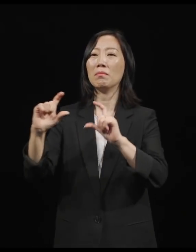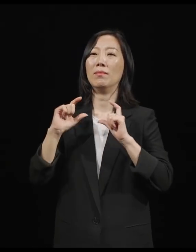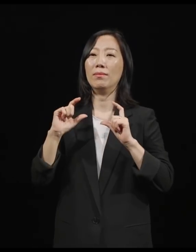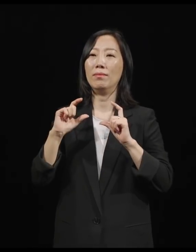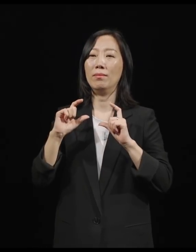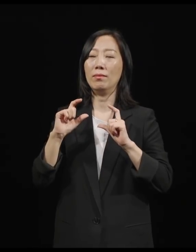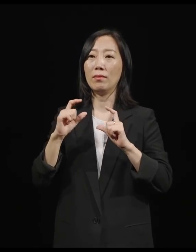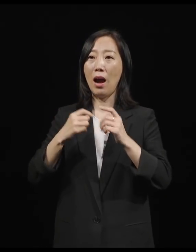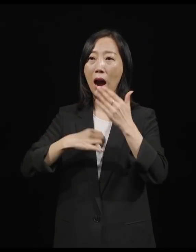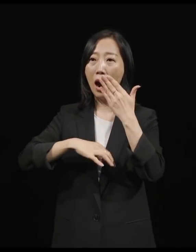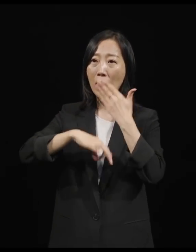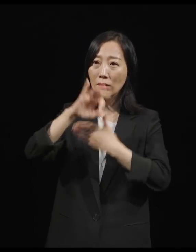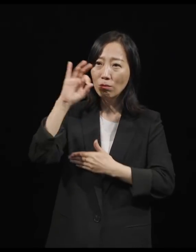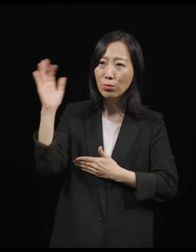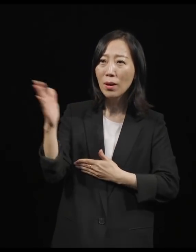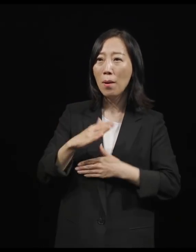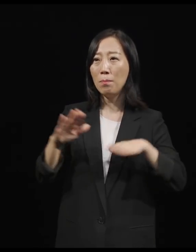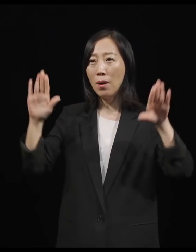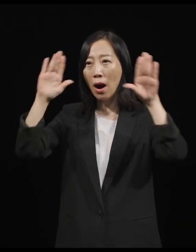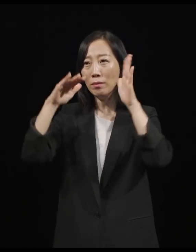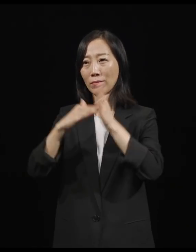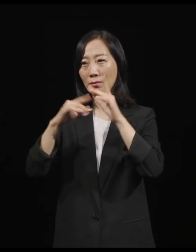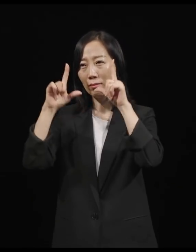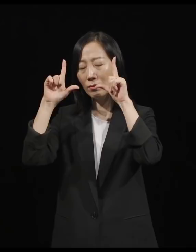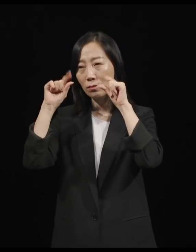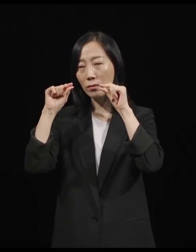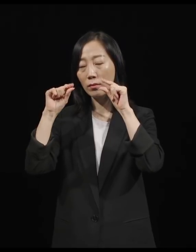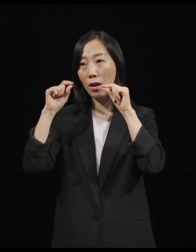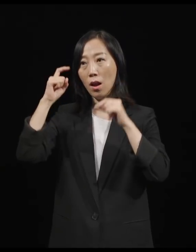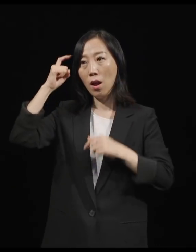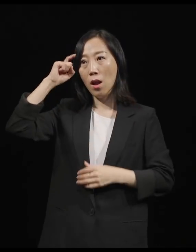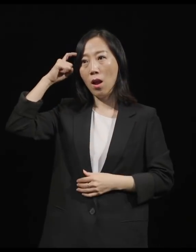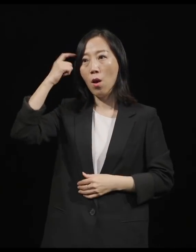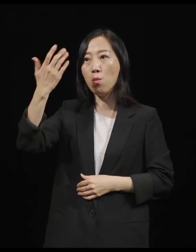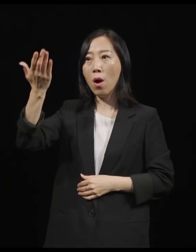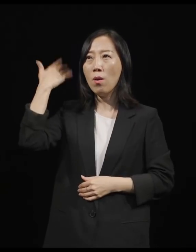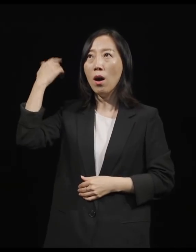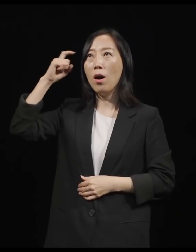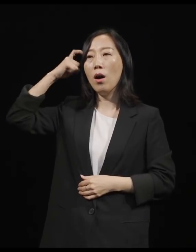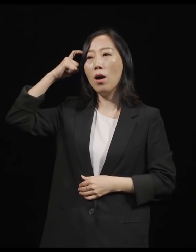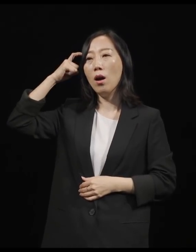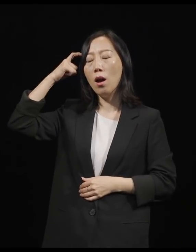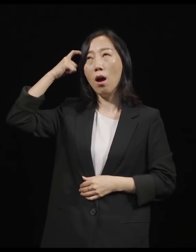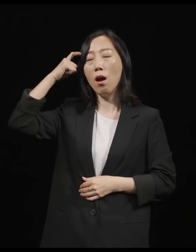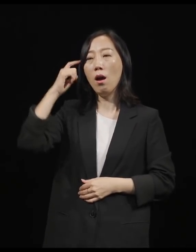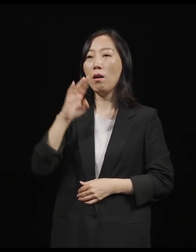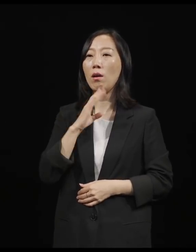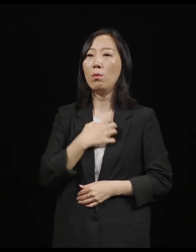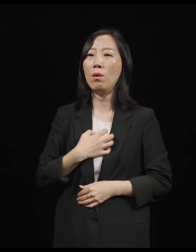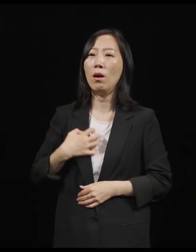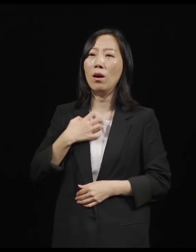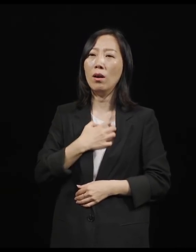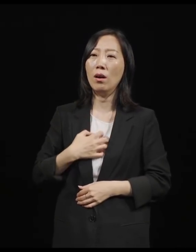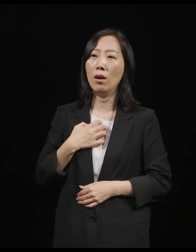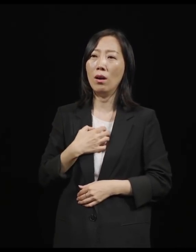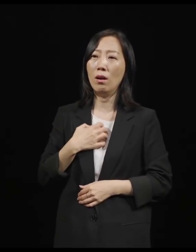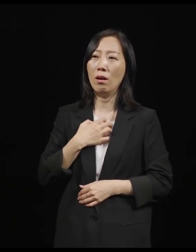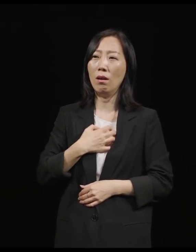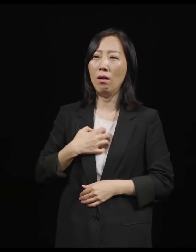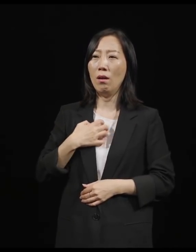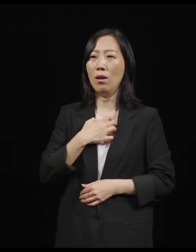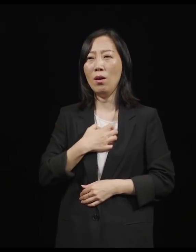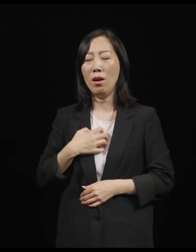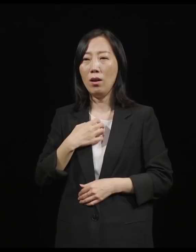아침에 눈을 뜨면서부터 밤에 잠들기까지 계속해서 과거의 상처들이 떠올랐어요. 심지어 꿈에서조차